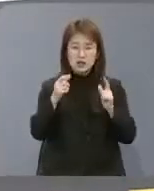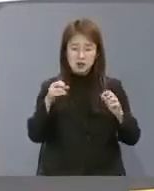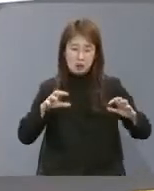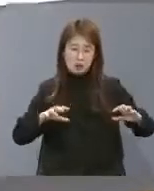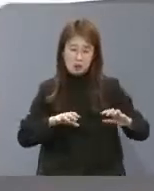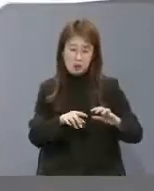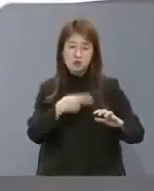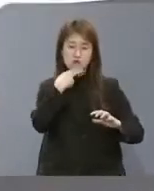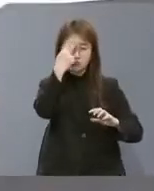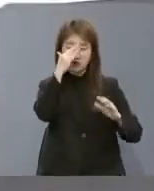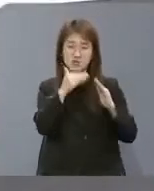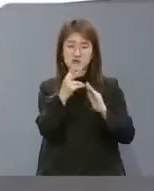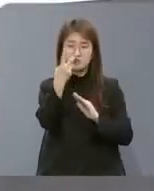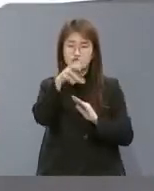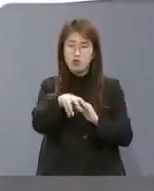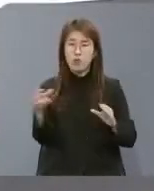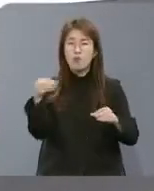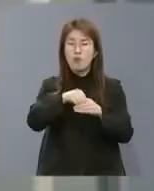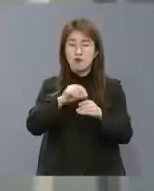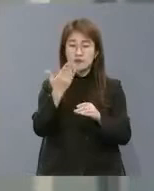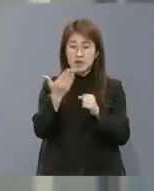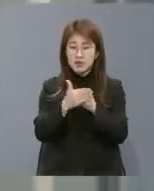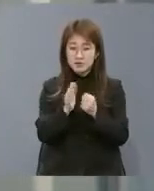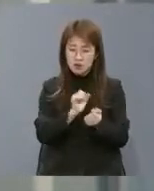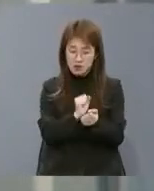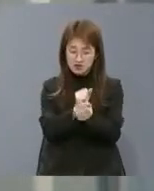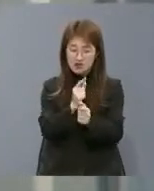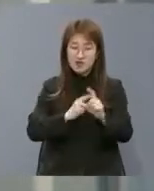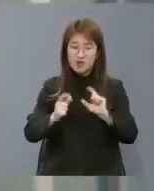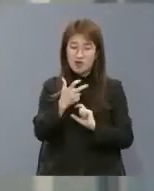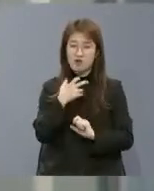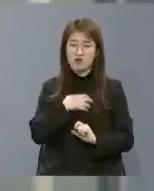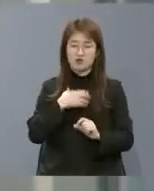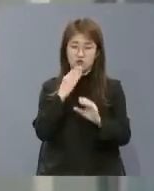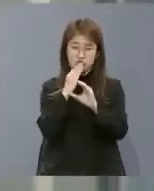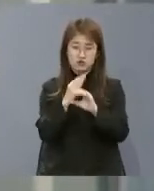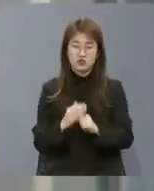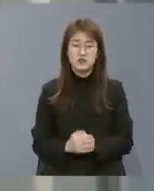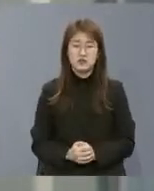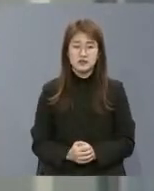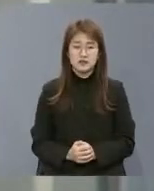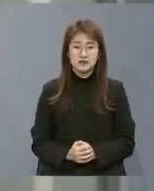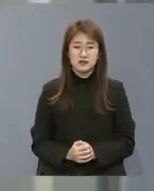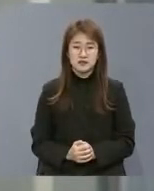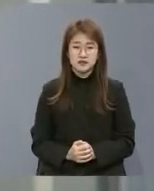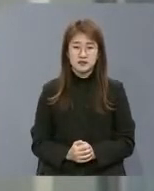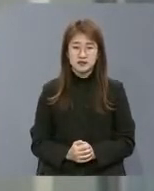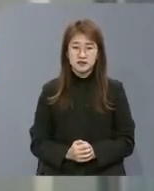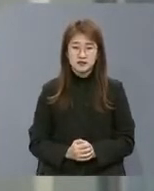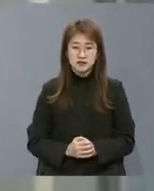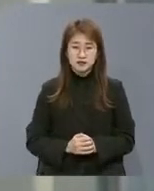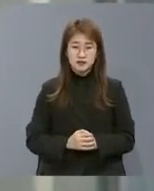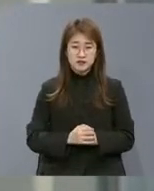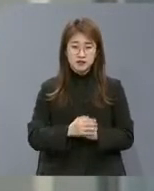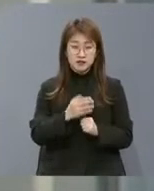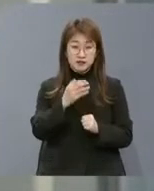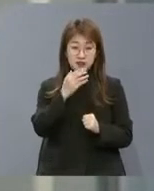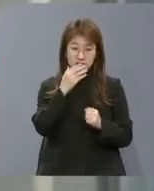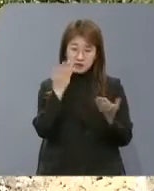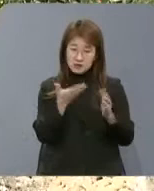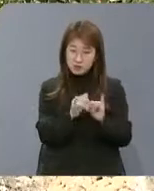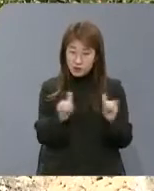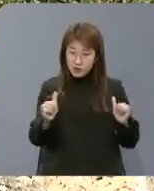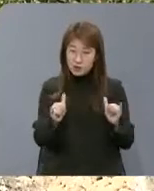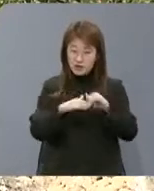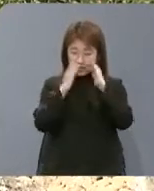높은 유흥업소 두 곳도 포함되며 확산 우려는 더 큽니다. 지금 최대한 좀 직원분들께서 오셨던 손님들까지 지금